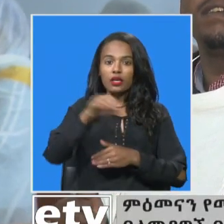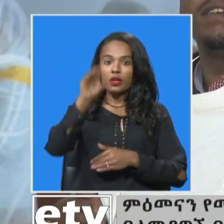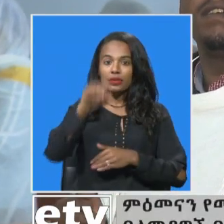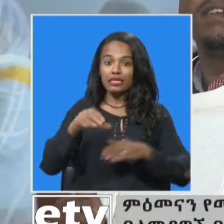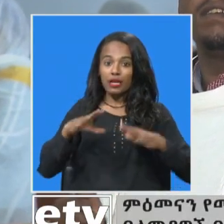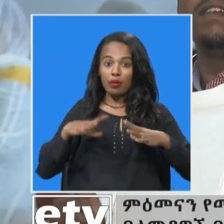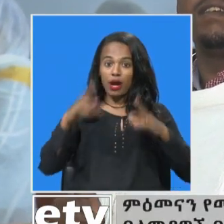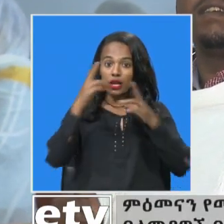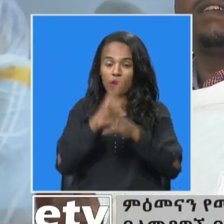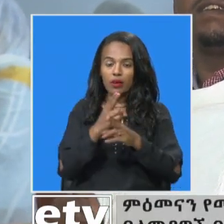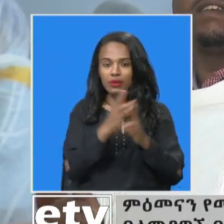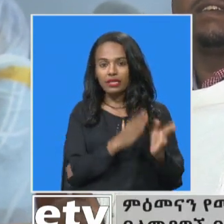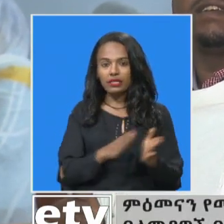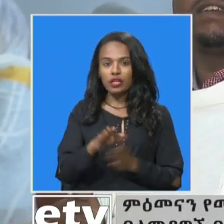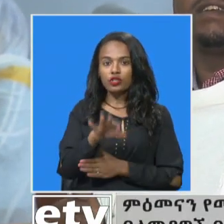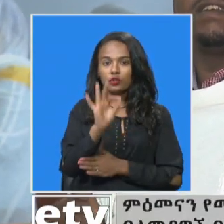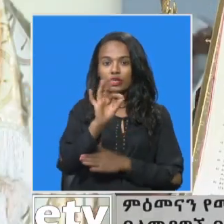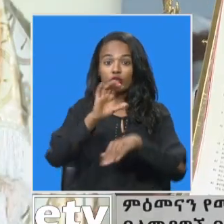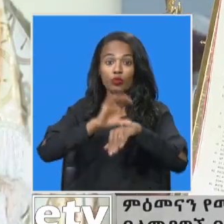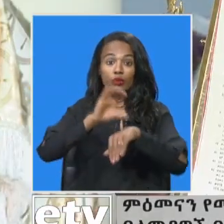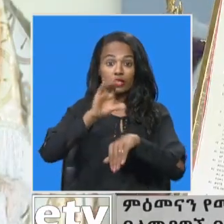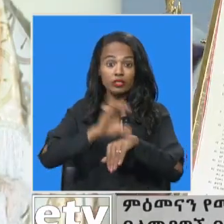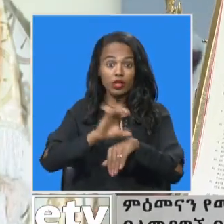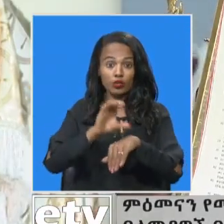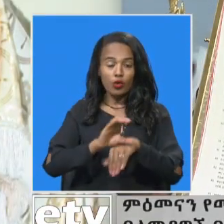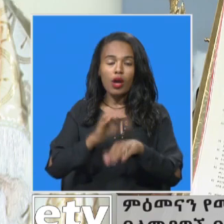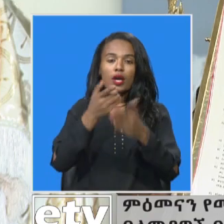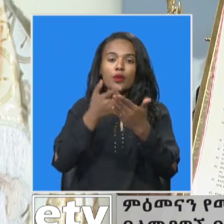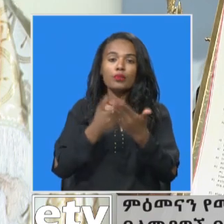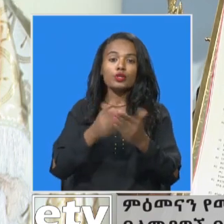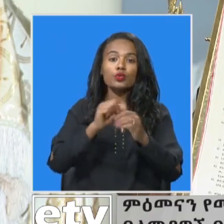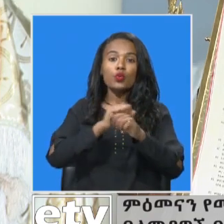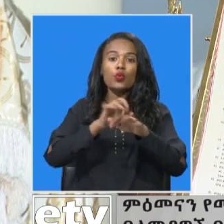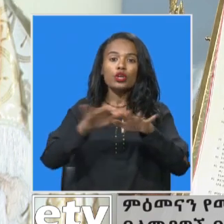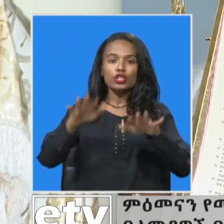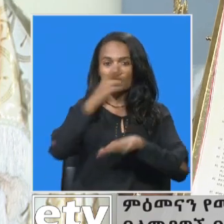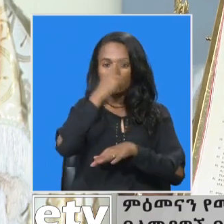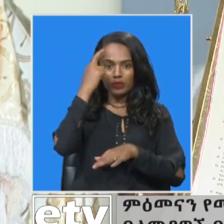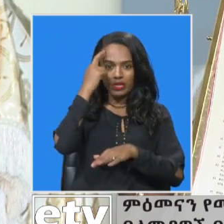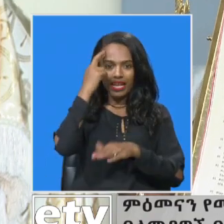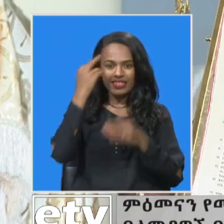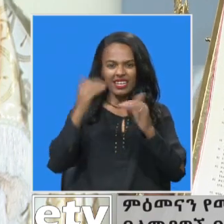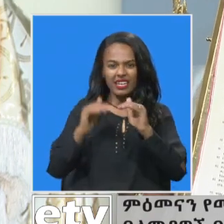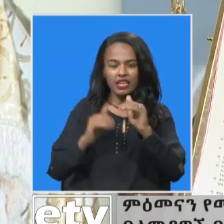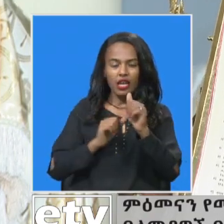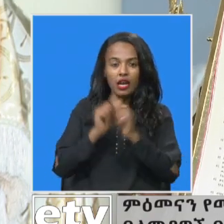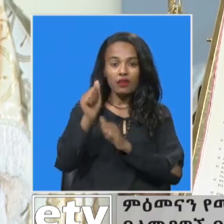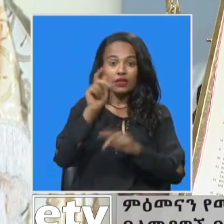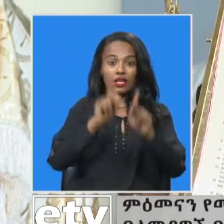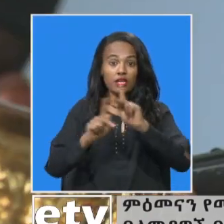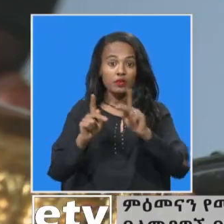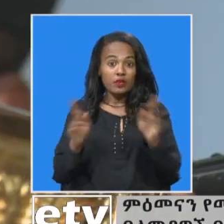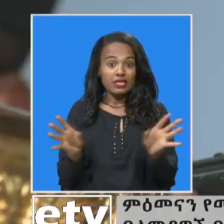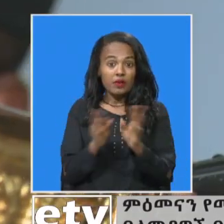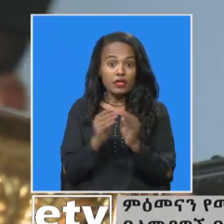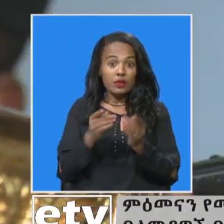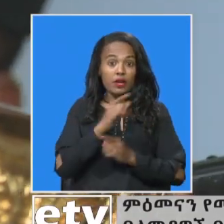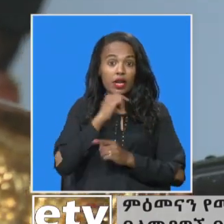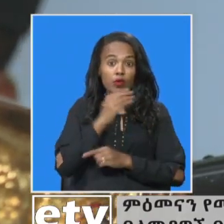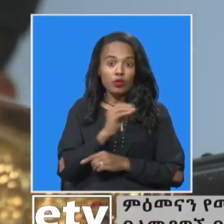በዓልን ለማክበር የተዘጋጀች የምትገኘው ቤተክርስቲያኒቷ በዚሁ ወረርሽኝ ምክንያት ከልክ ያለፈ የህዝብ መሰባሰብ